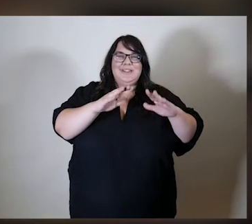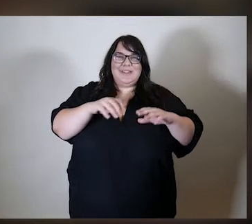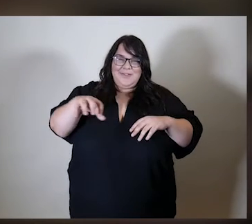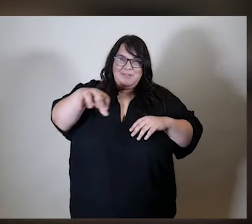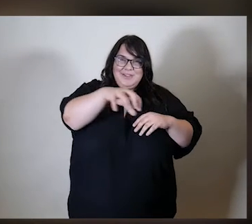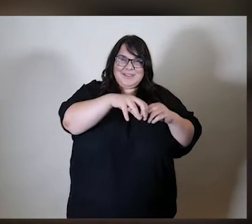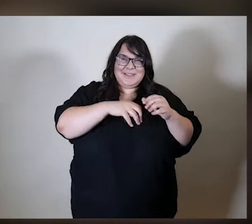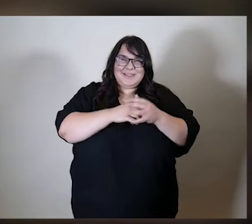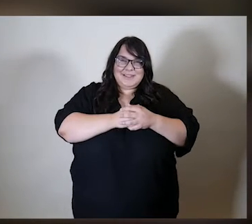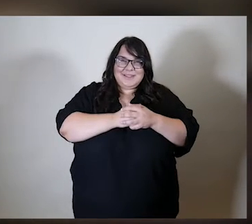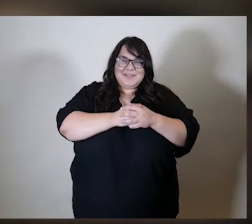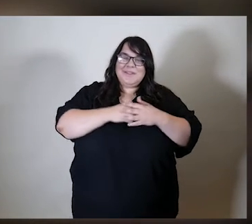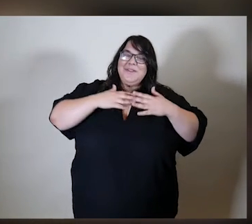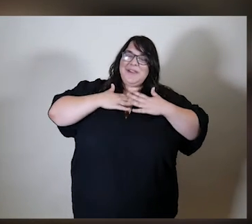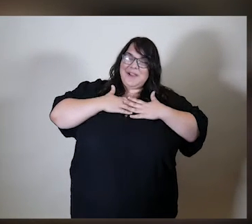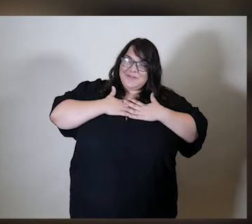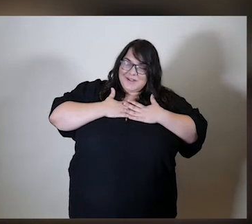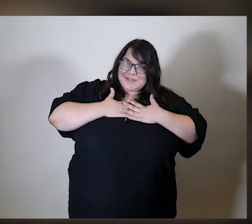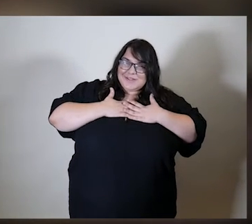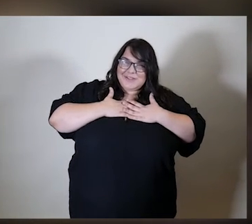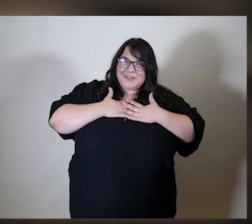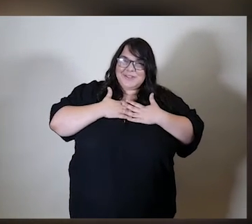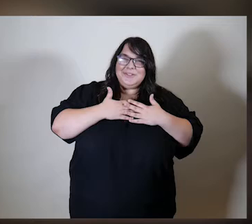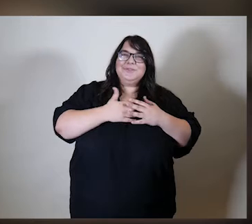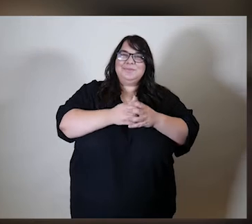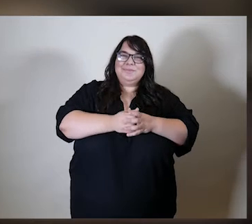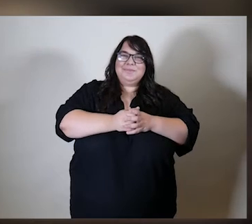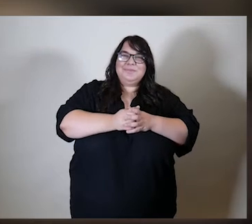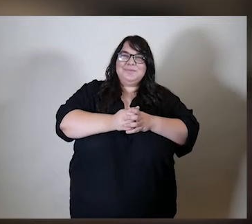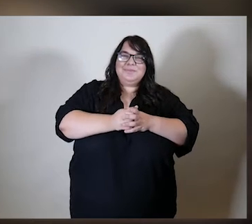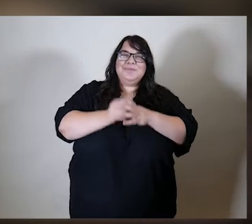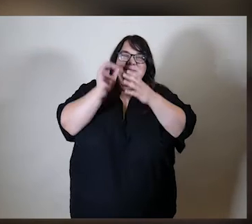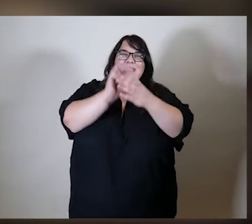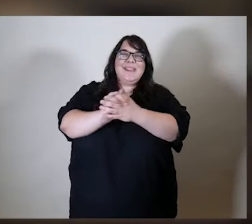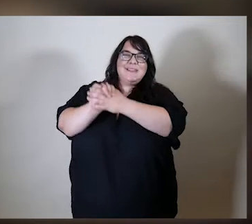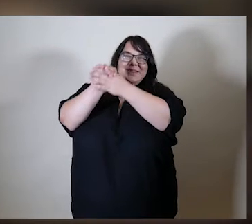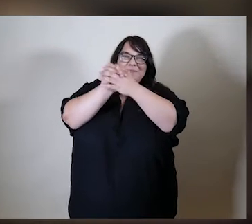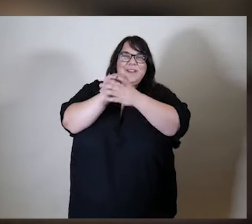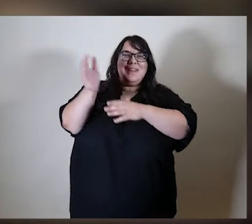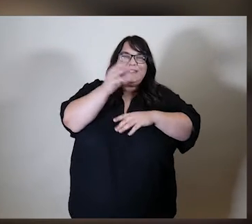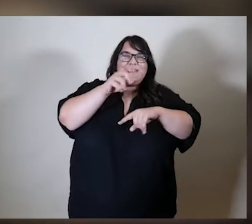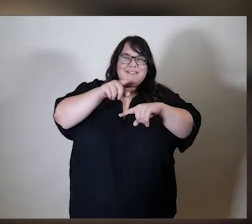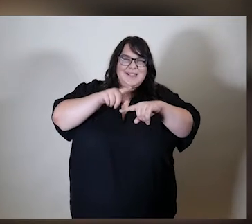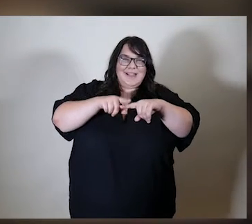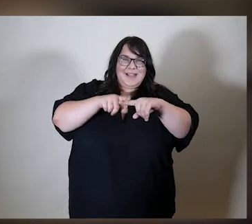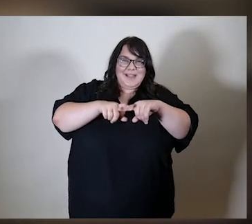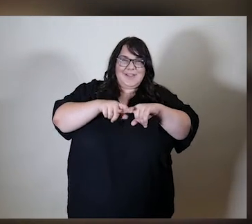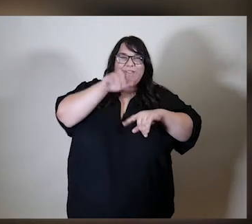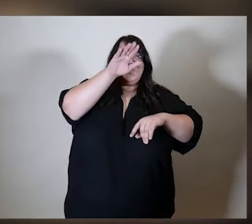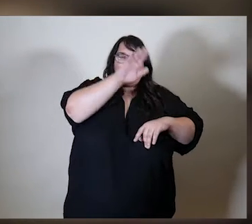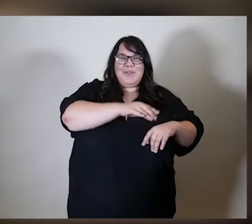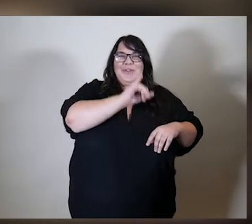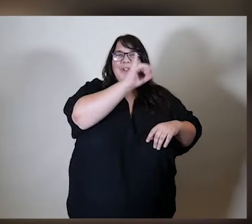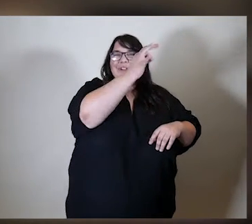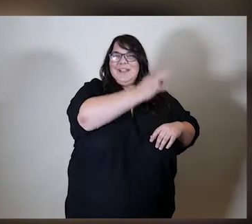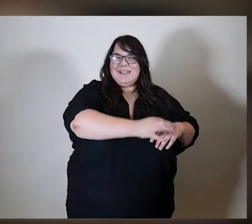Φροντίδας. Θέλω να ευχαριστήσω από καρδιάς την Ομοσπονδία Ατόμων με Αναπηρία Δυτικής Ελλάδας και